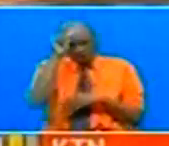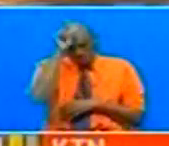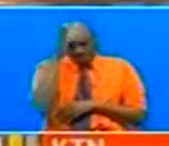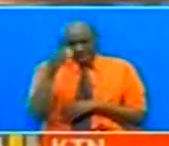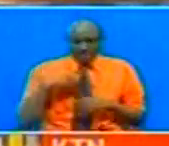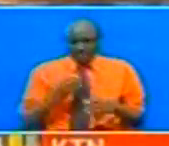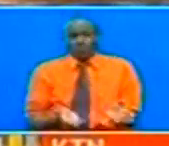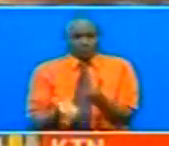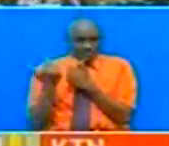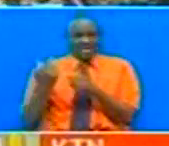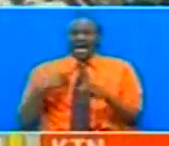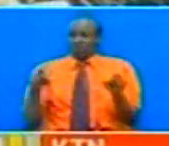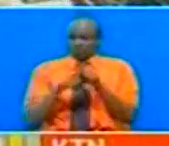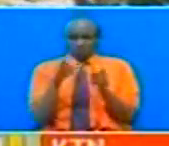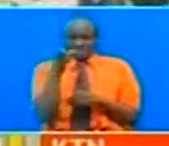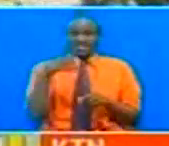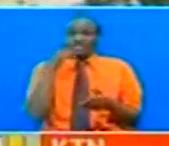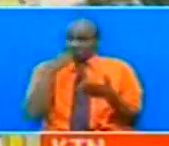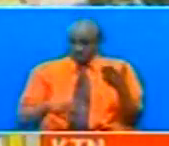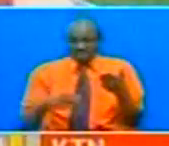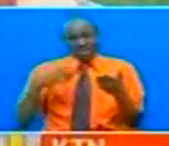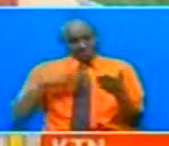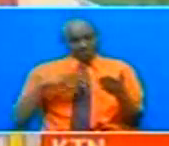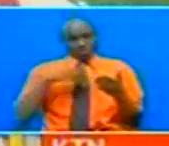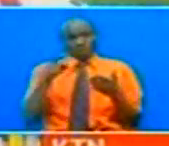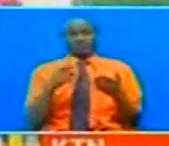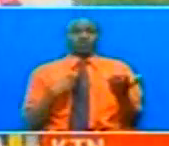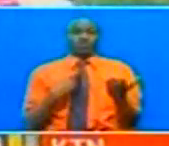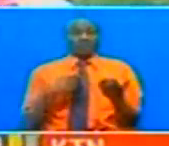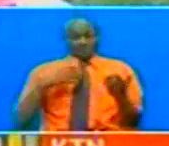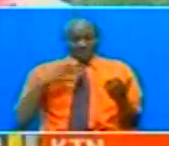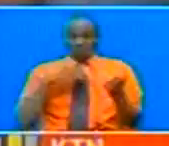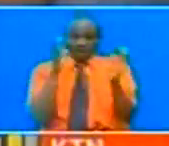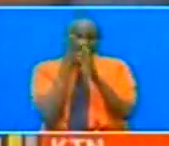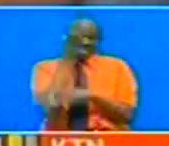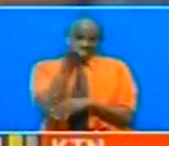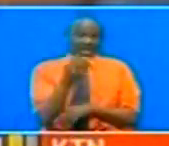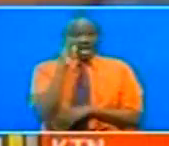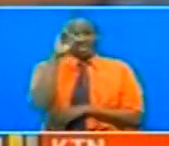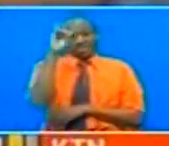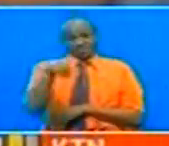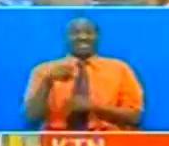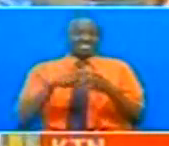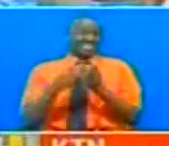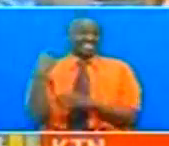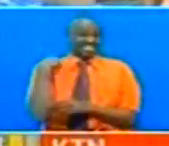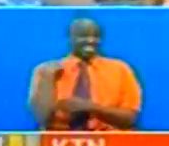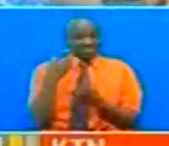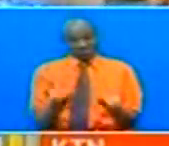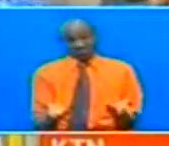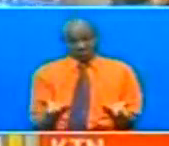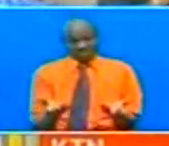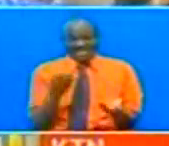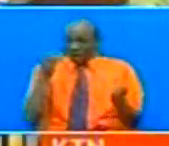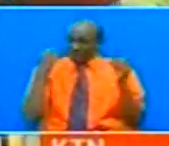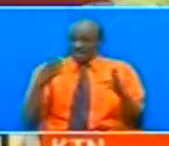na zahanati ya Kuvasali sasa imegeuzwa kuwa kambi ya kuwashughulikia wahanga wa machafuko mapya yaliyoanza jana. Hofu kuu kwa sasa